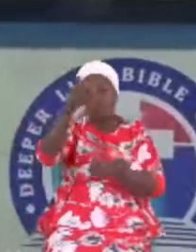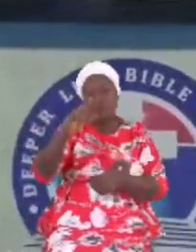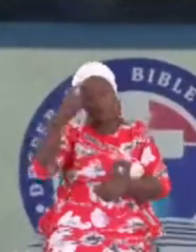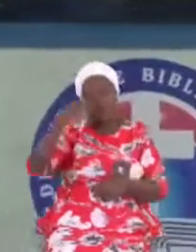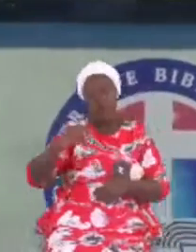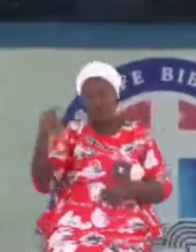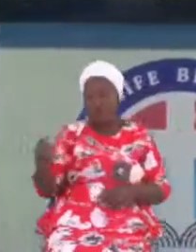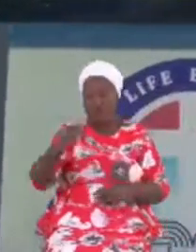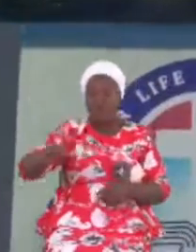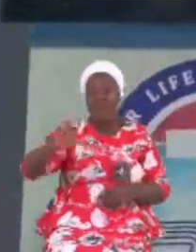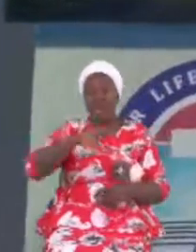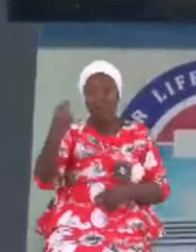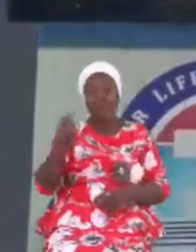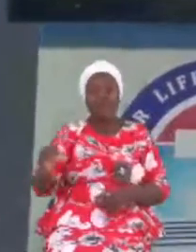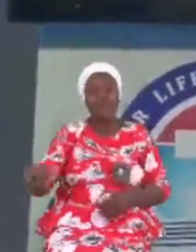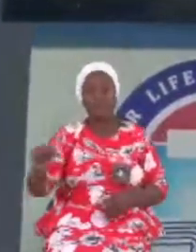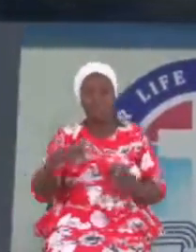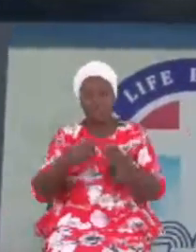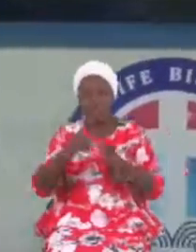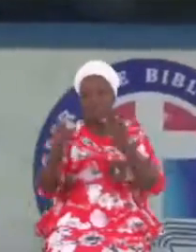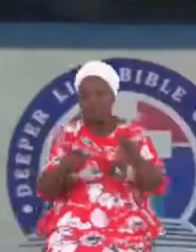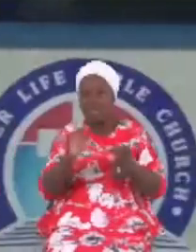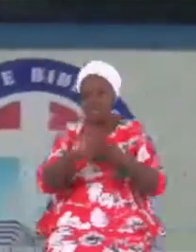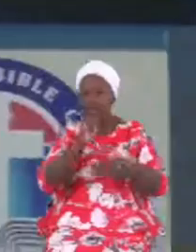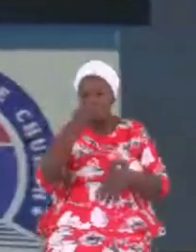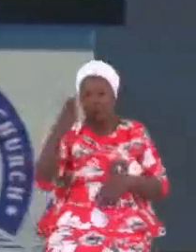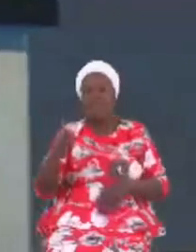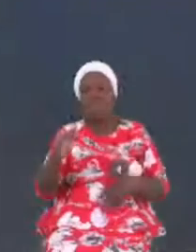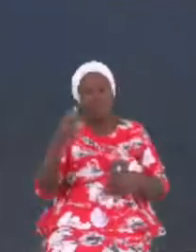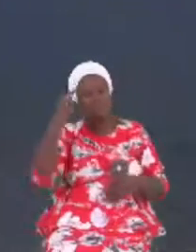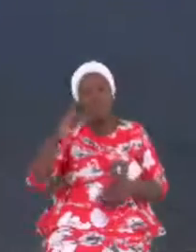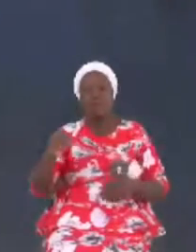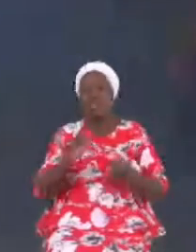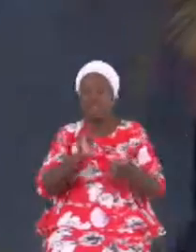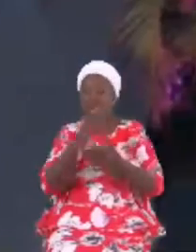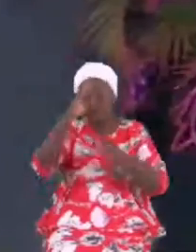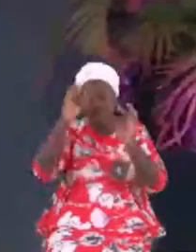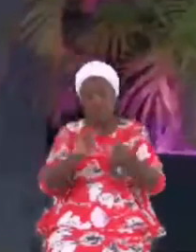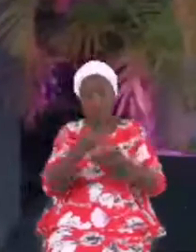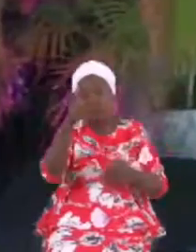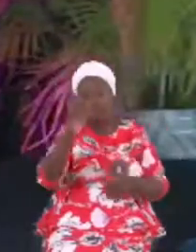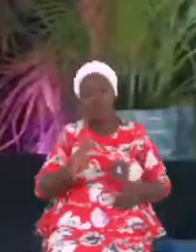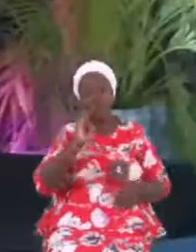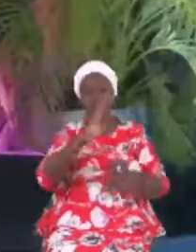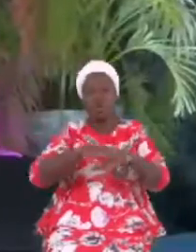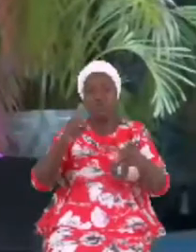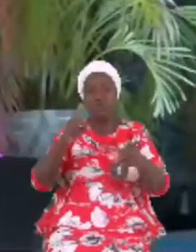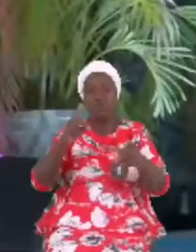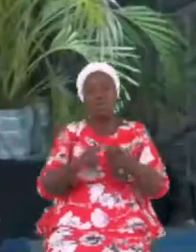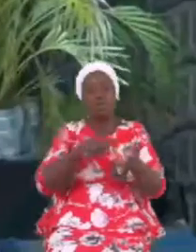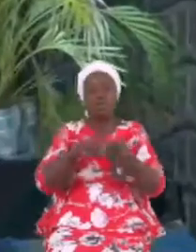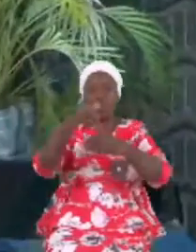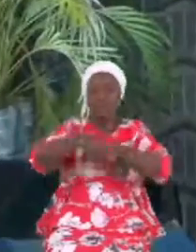toujours. Et il y a un chemin qui conduit là-bas. Et ça, c'est la décision que Dieu t'appelle à prendre ce soir. Et tu vas